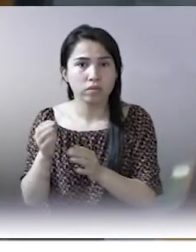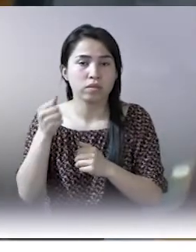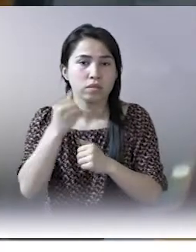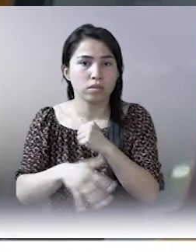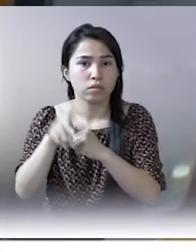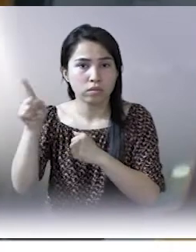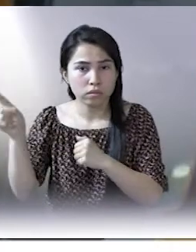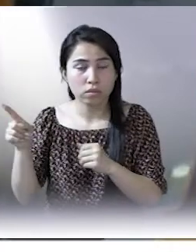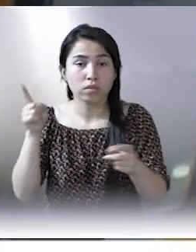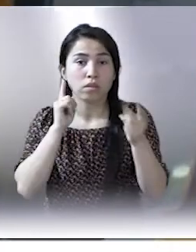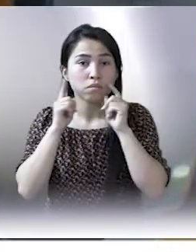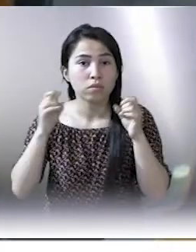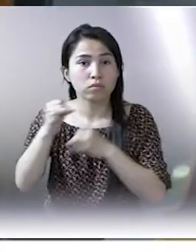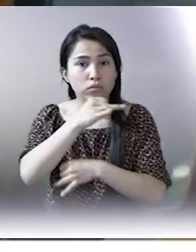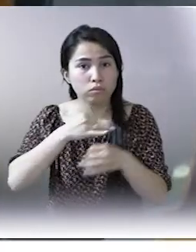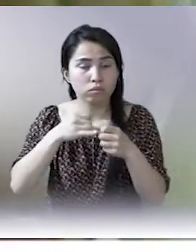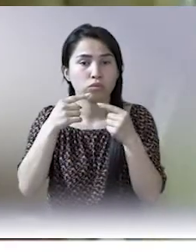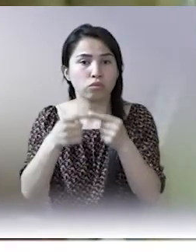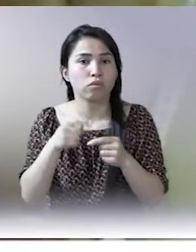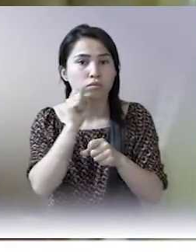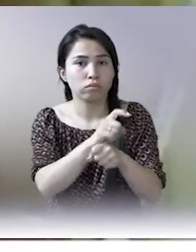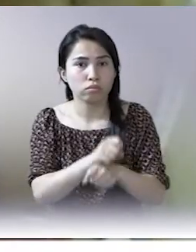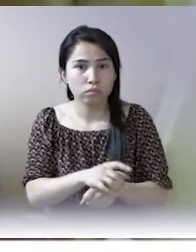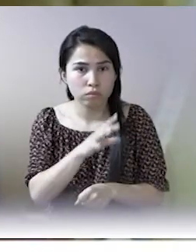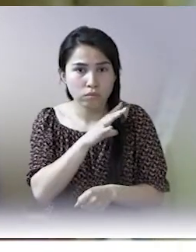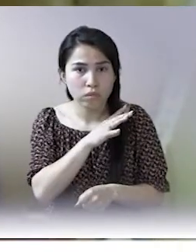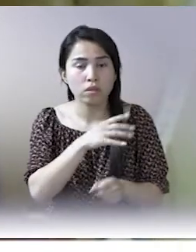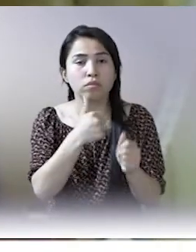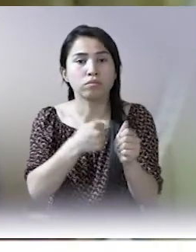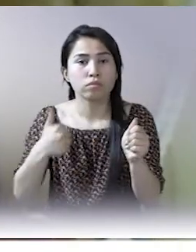конкретные поручения, соответствующие лицам по этим и другим вопросам повестки дня.